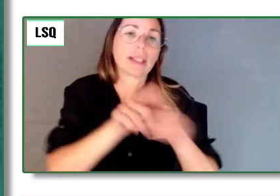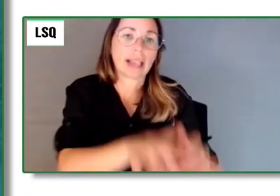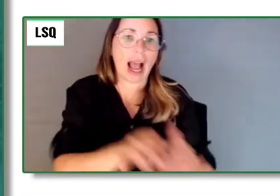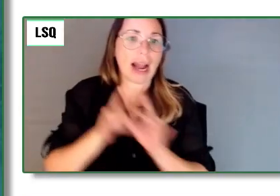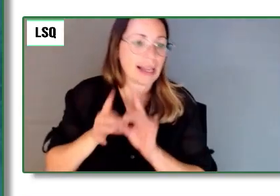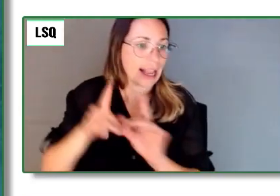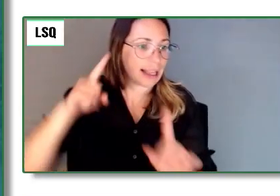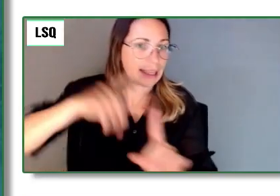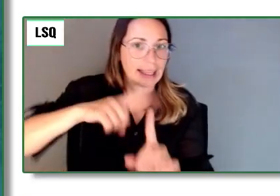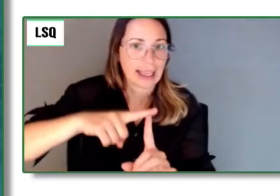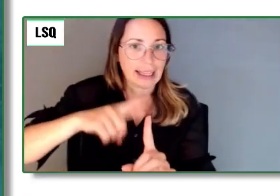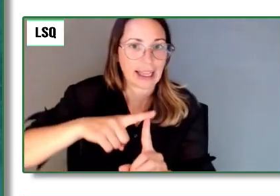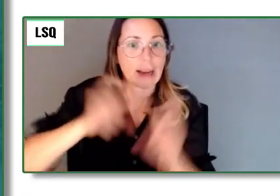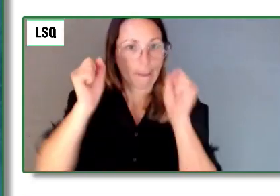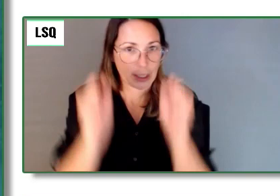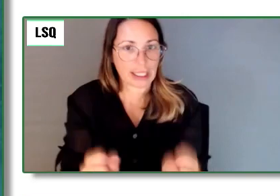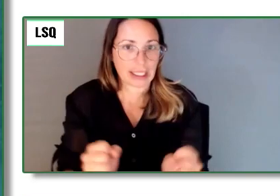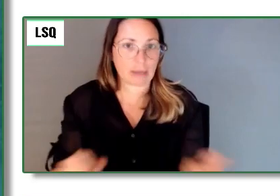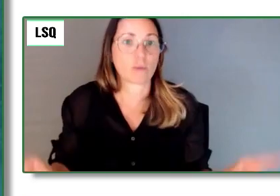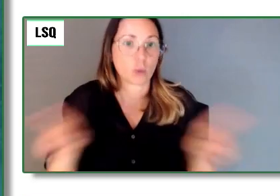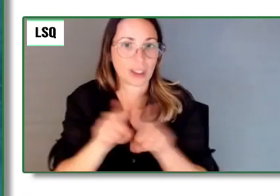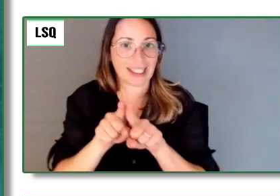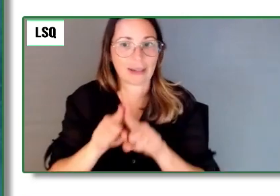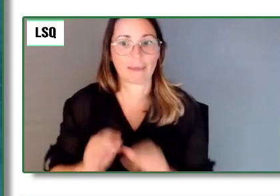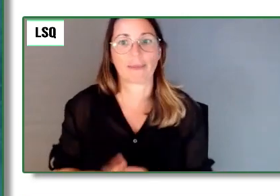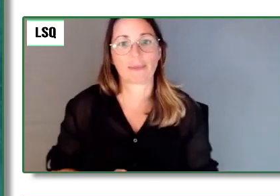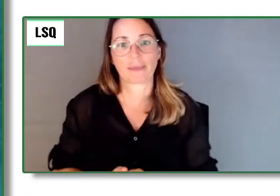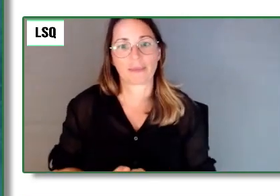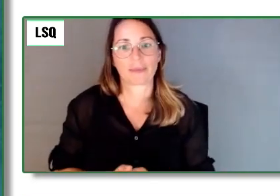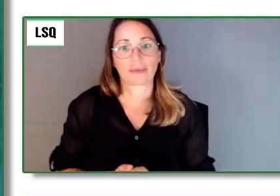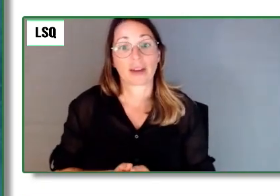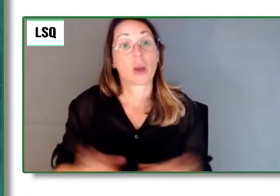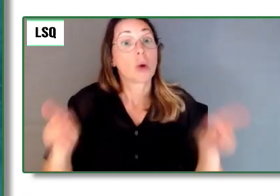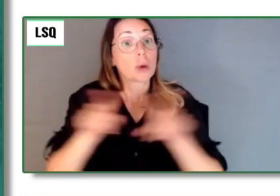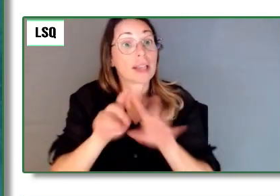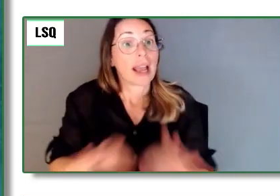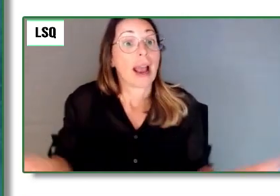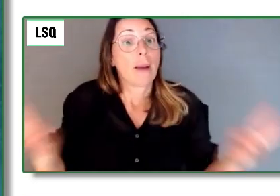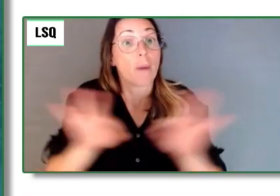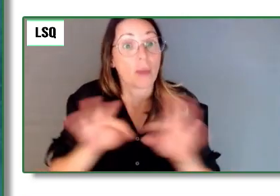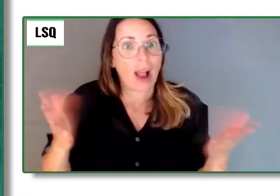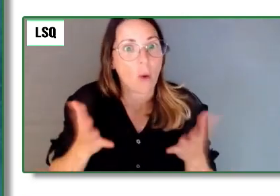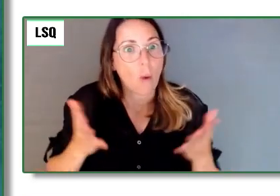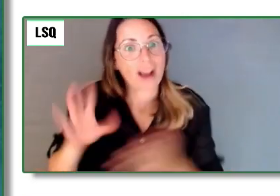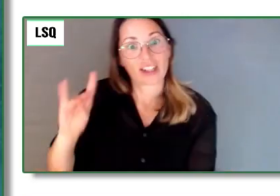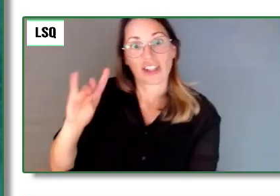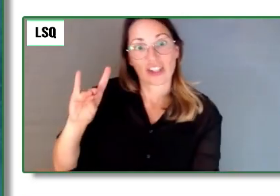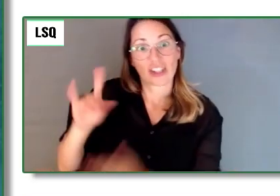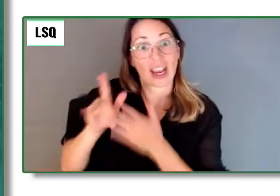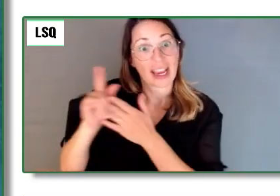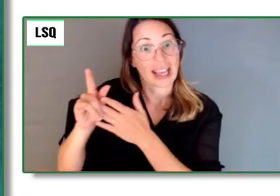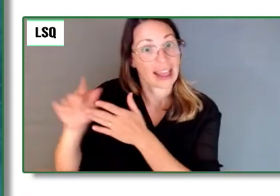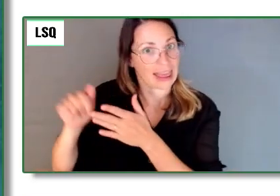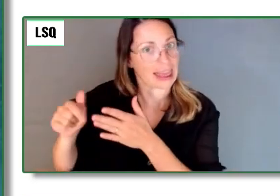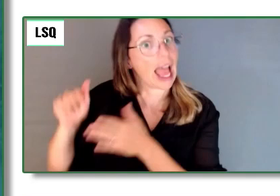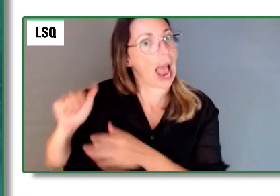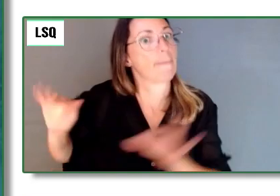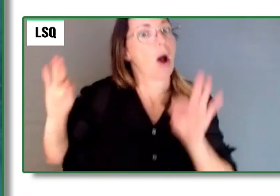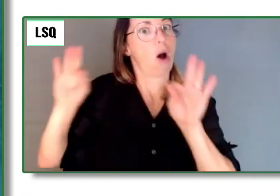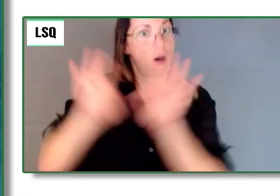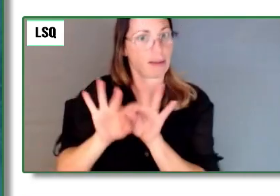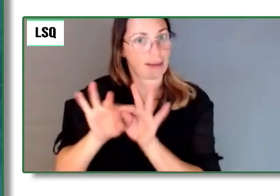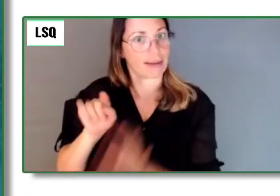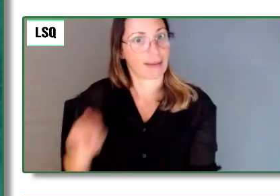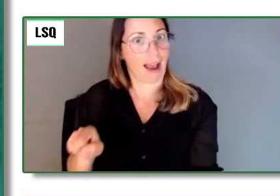super importants. Mais si vous pouvez aller dans le plein air, donc c'est mieux d'avoir moins de chiens, mais également